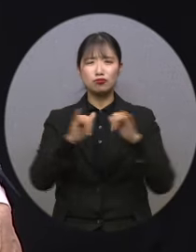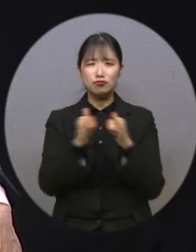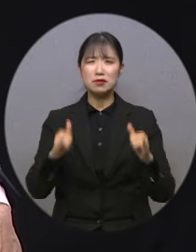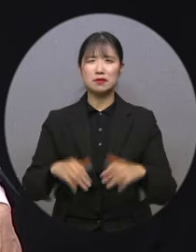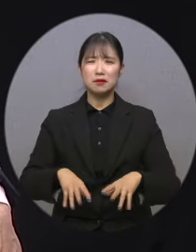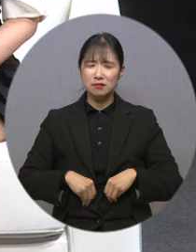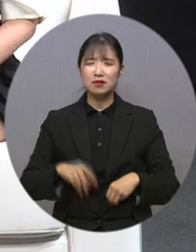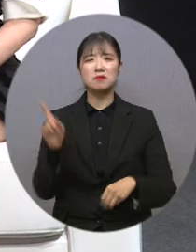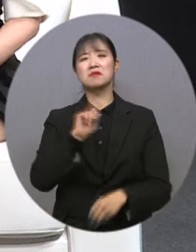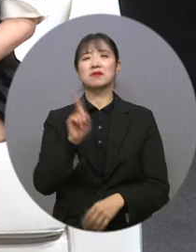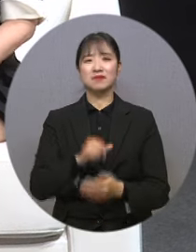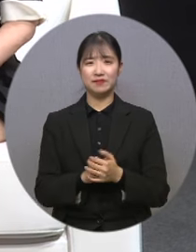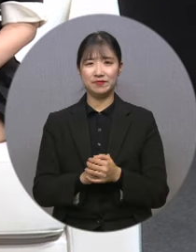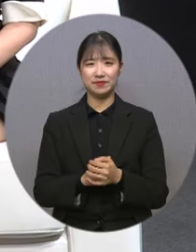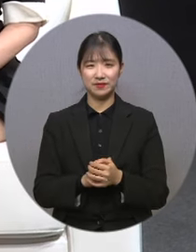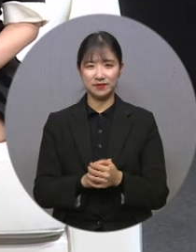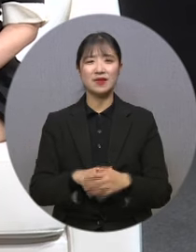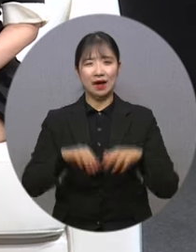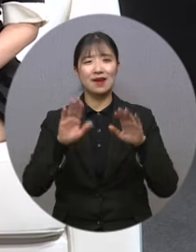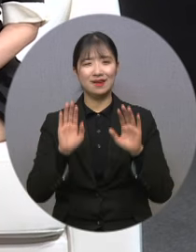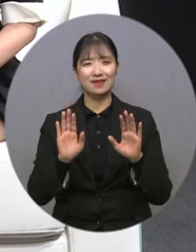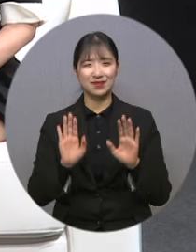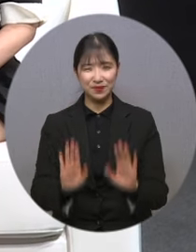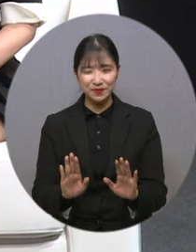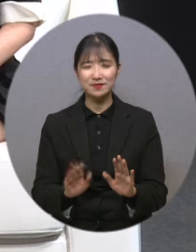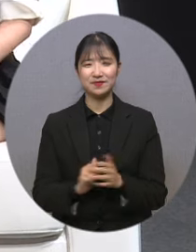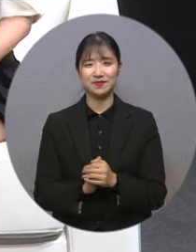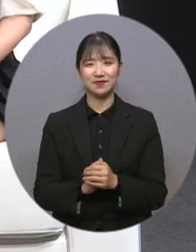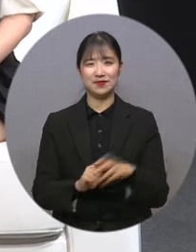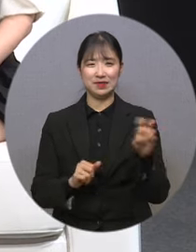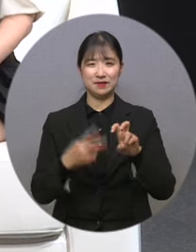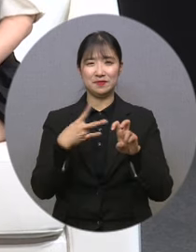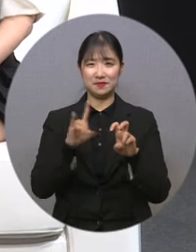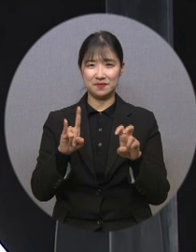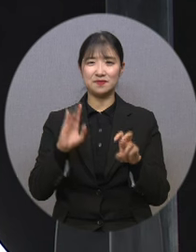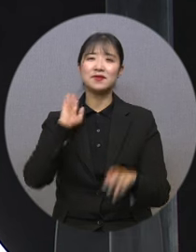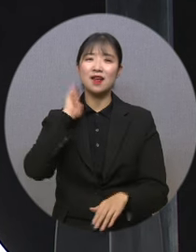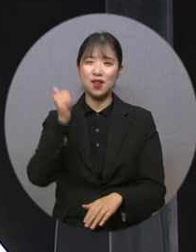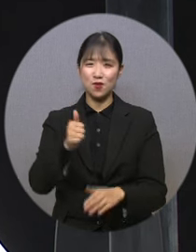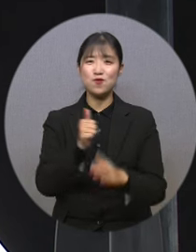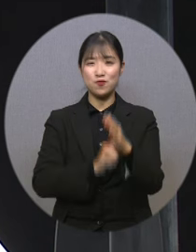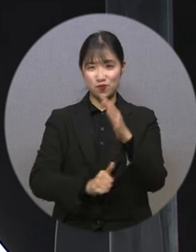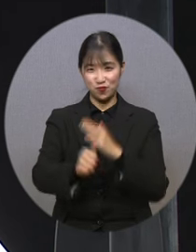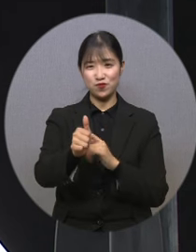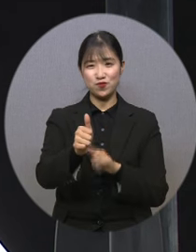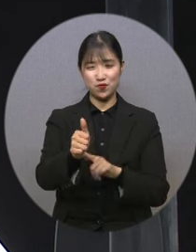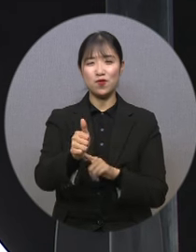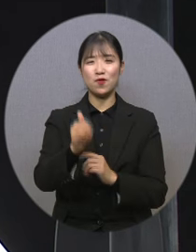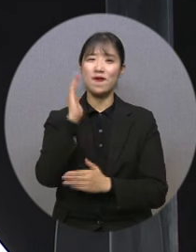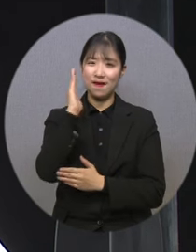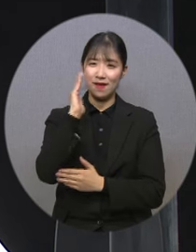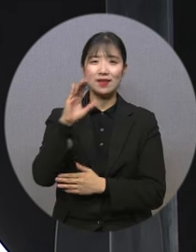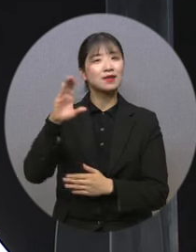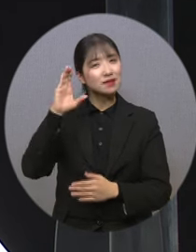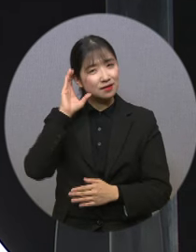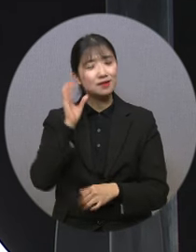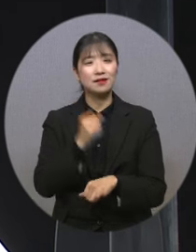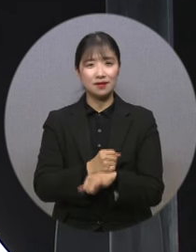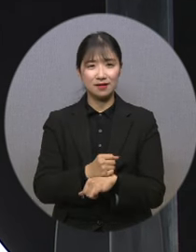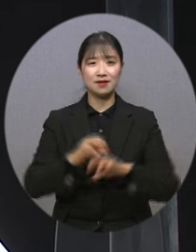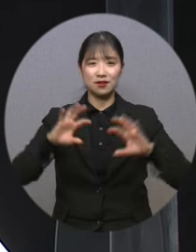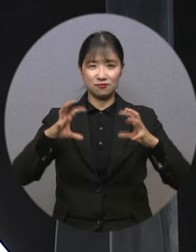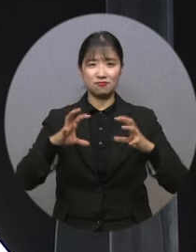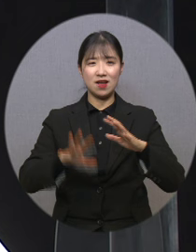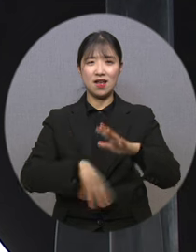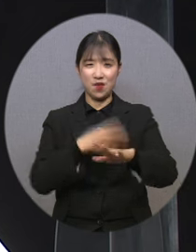도대체 지금까지 에 제 20 대 대통령 후보에게 듣는다 국가